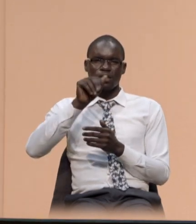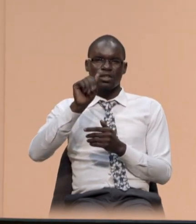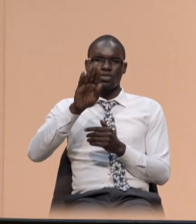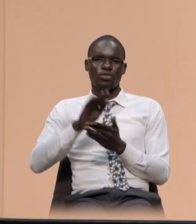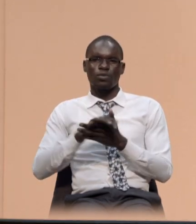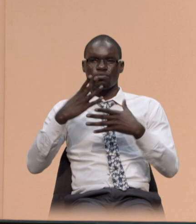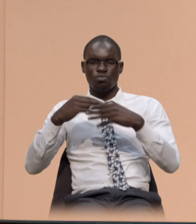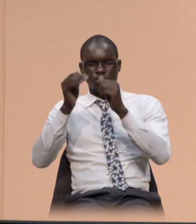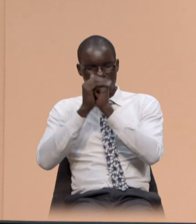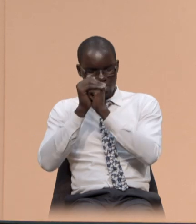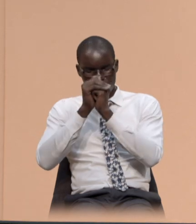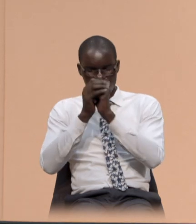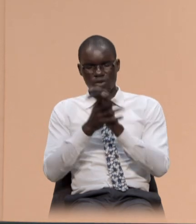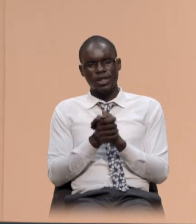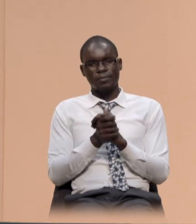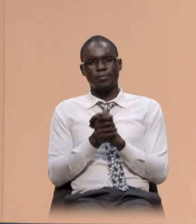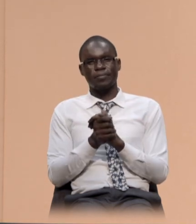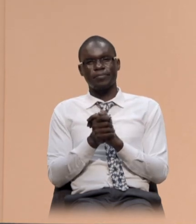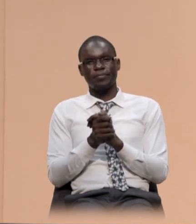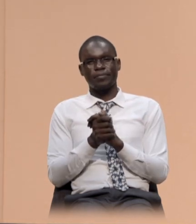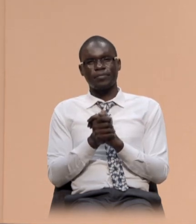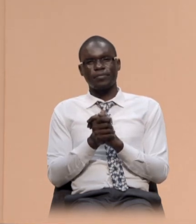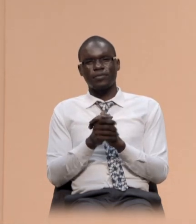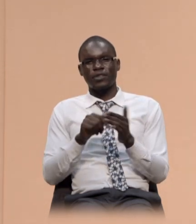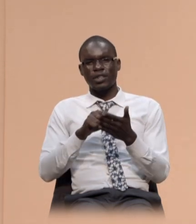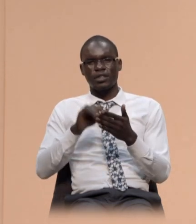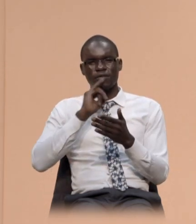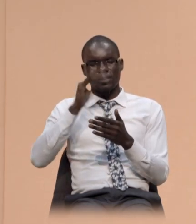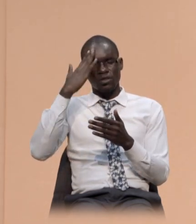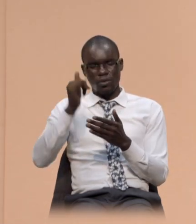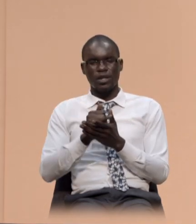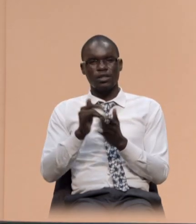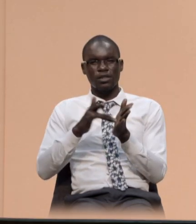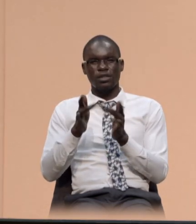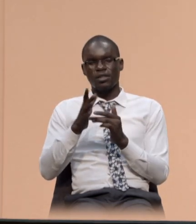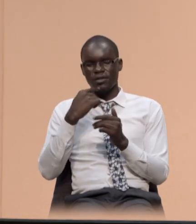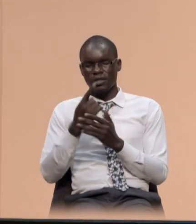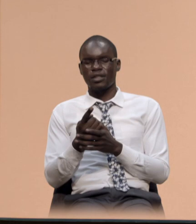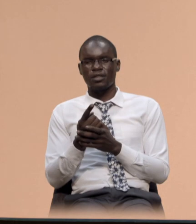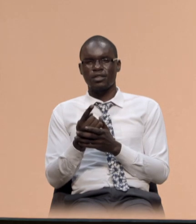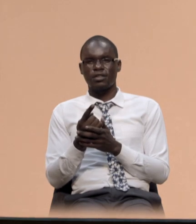to worship. God, Job is going to worship. Hii ndio sababu Yesu anasema katika kitabu